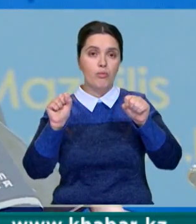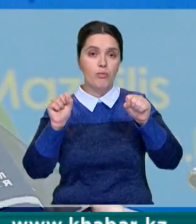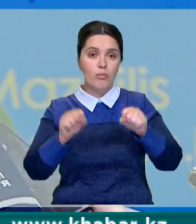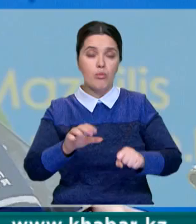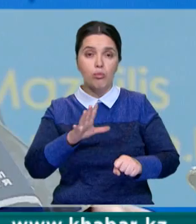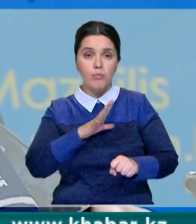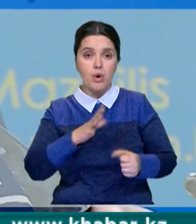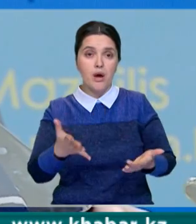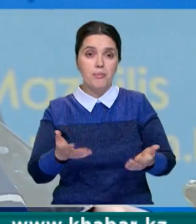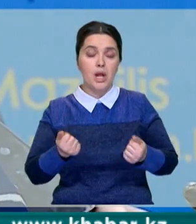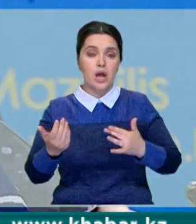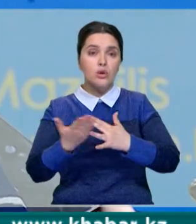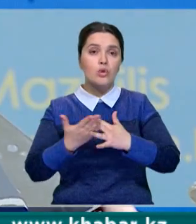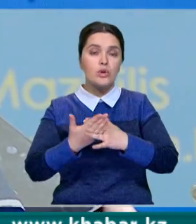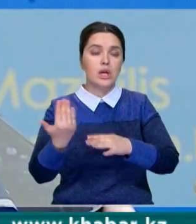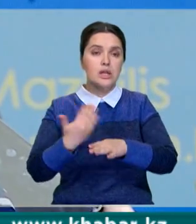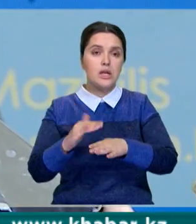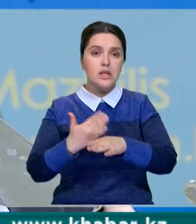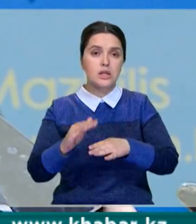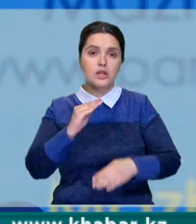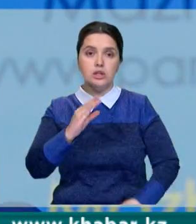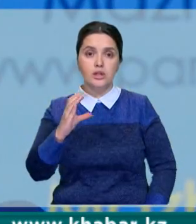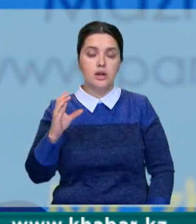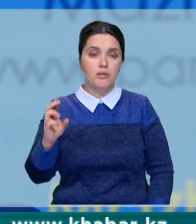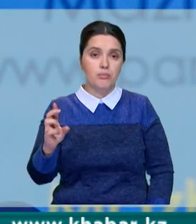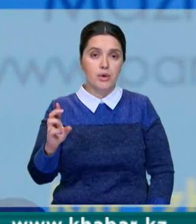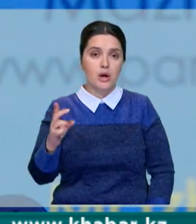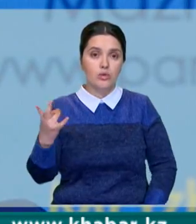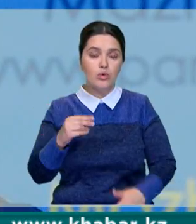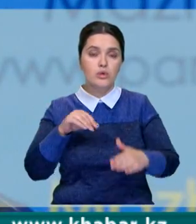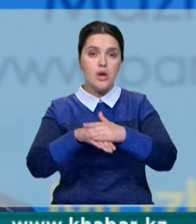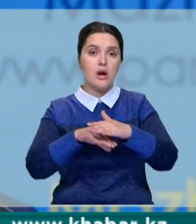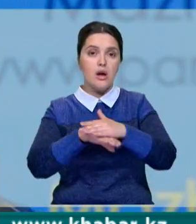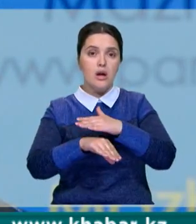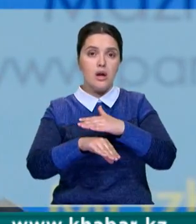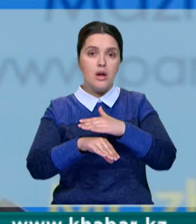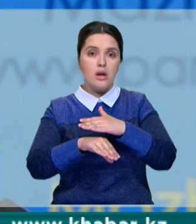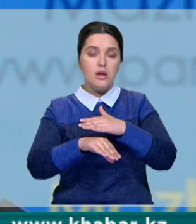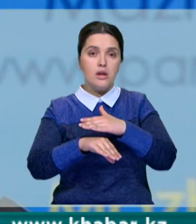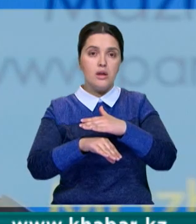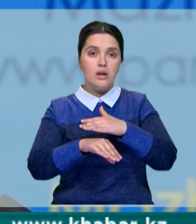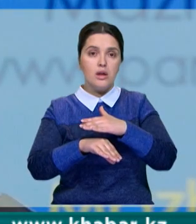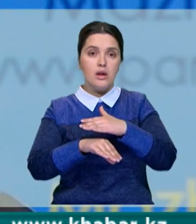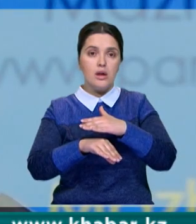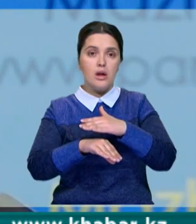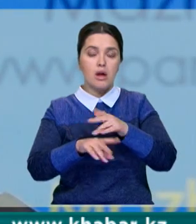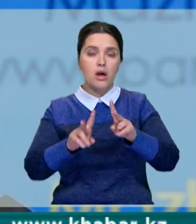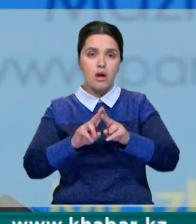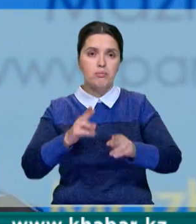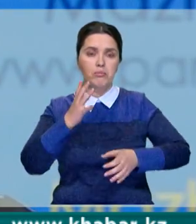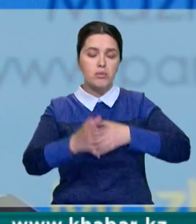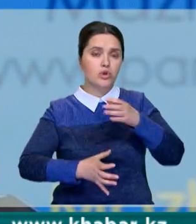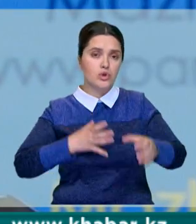возможность получения льготного займа в жилстрой Сбербанке. Необходимо накапливать, это очевидно, это международная практика, и